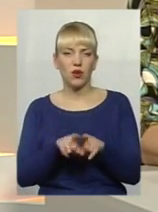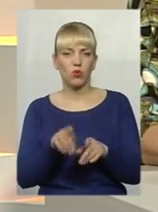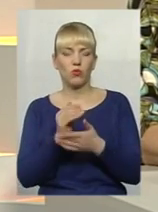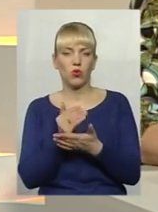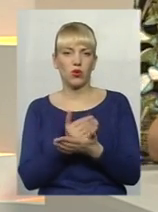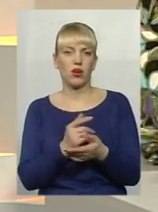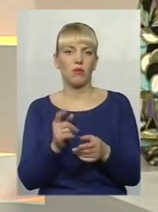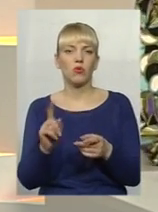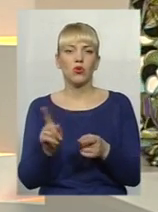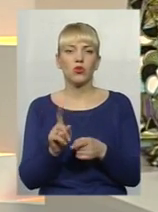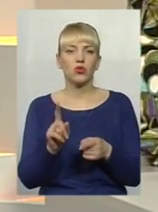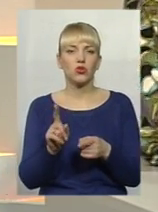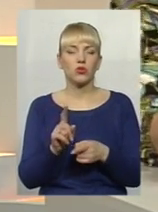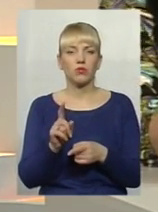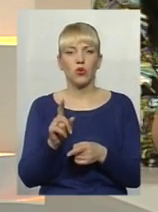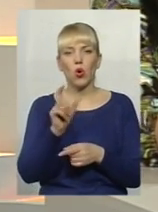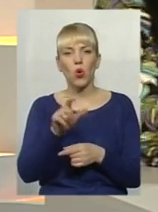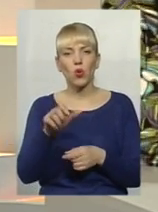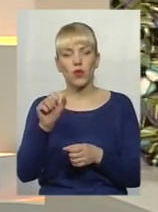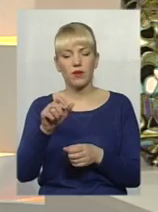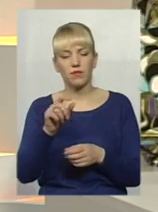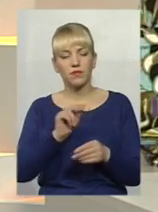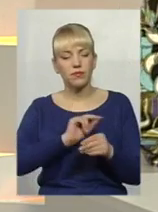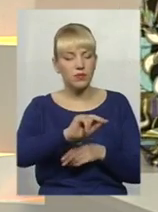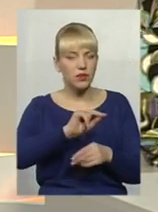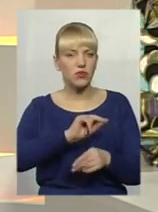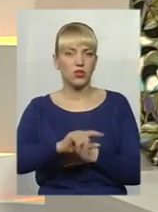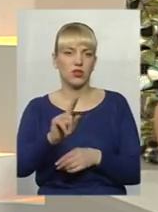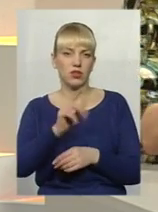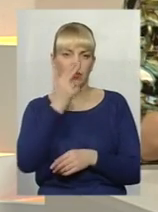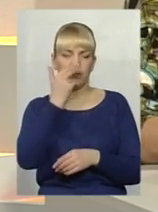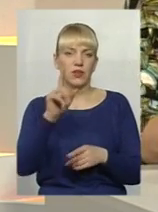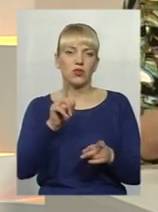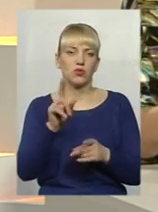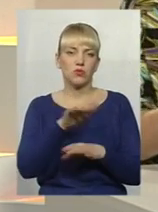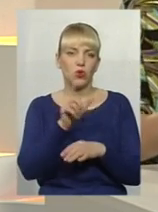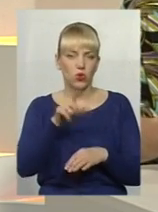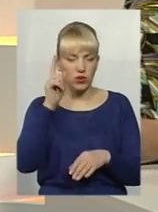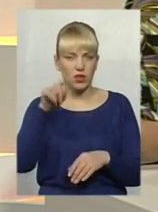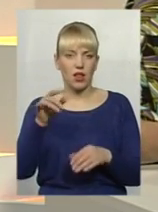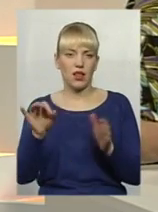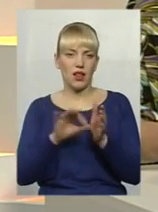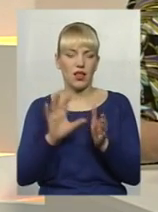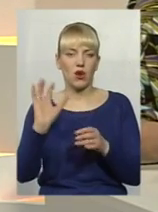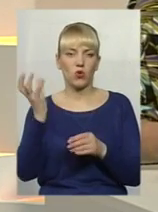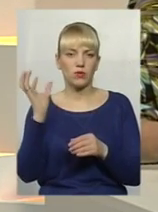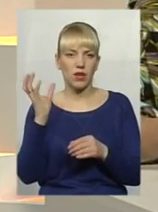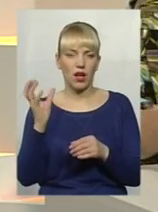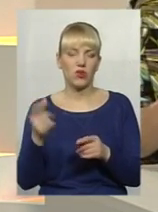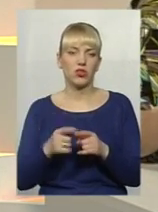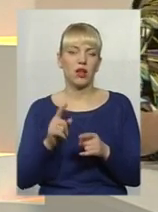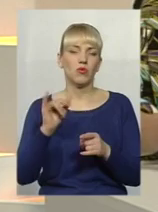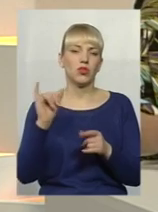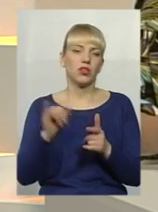люди могли, ну, принаймні, привчити людей, що енергозберігаючі лампочки, батарейки необхідно